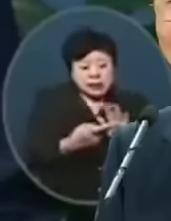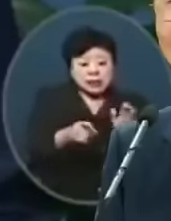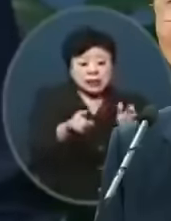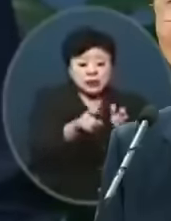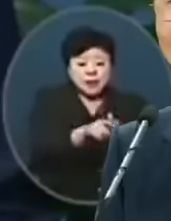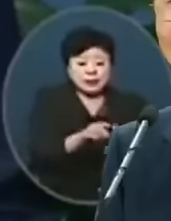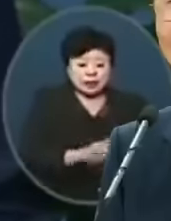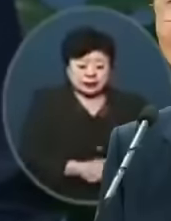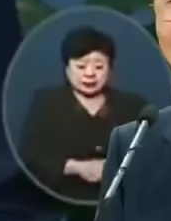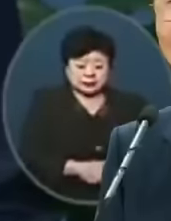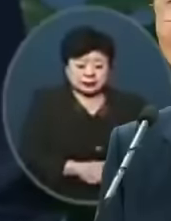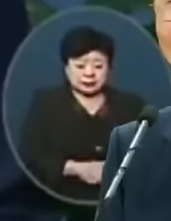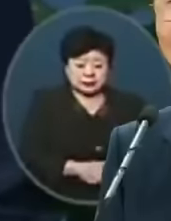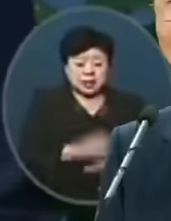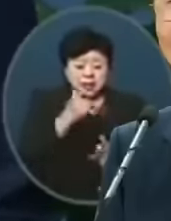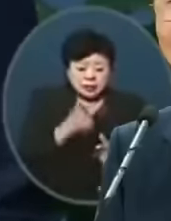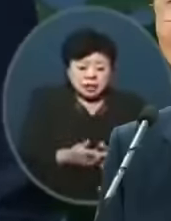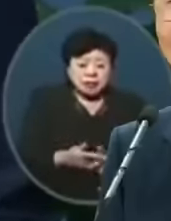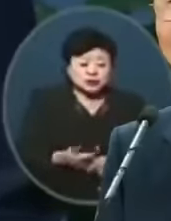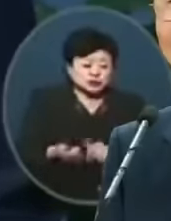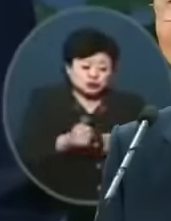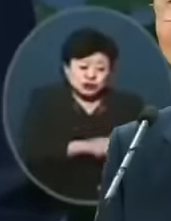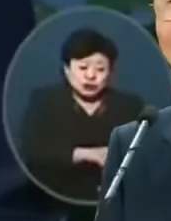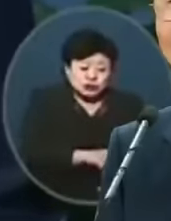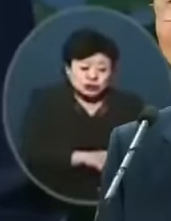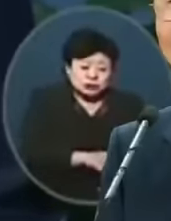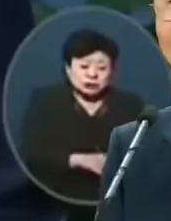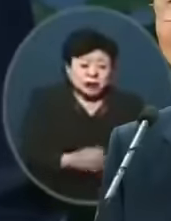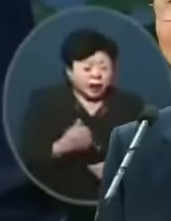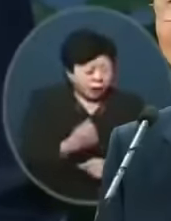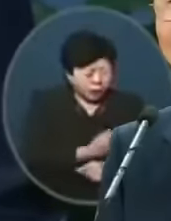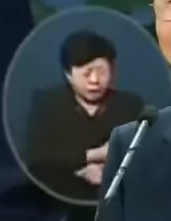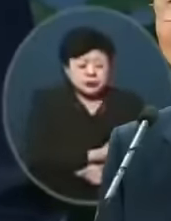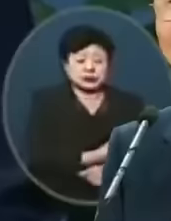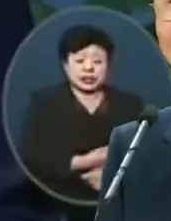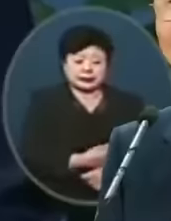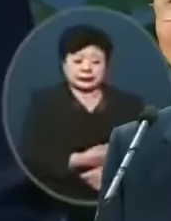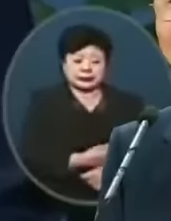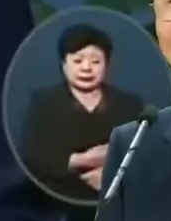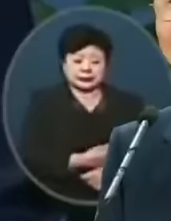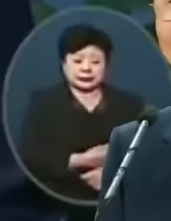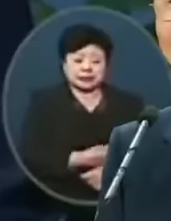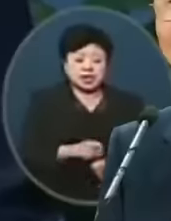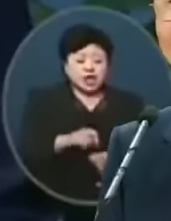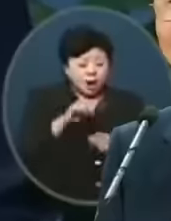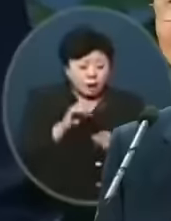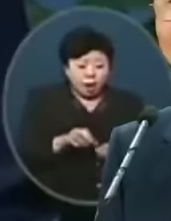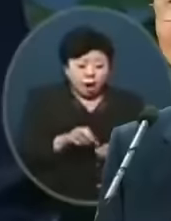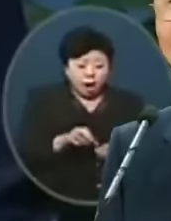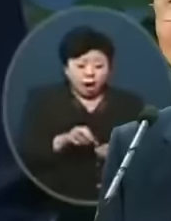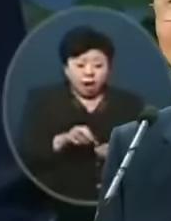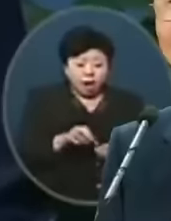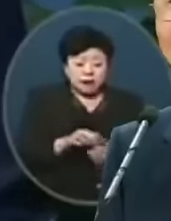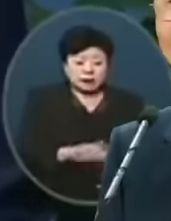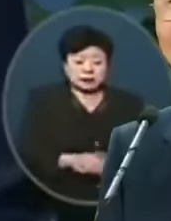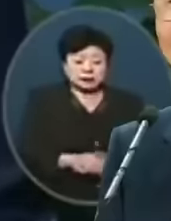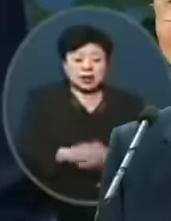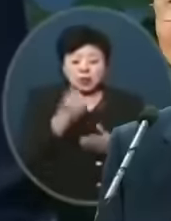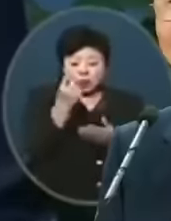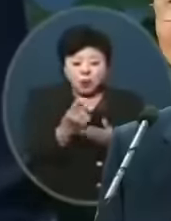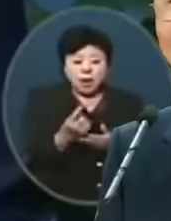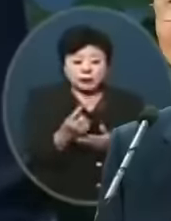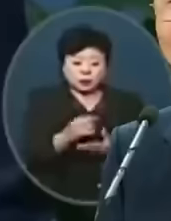겠습니다. 예수 죽인 이 어마어마한 형벌들이